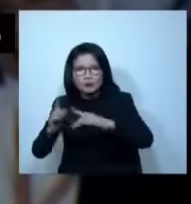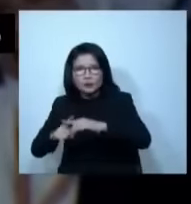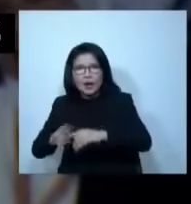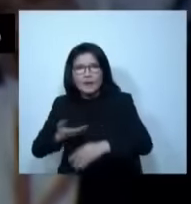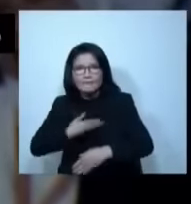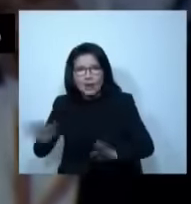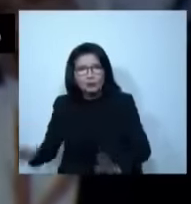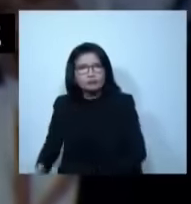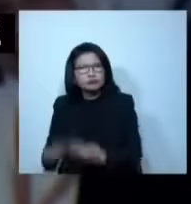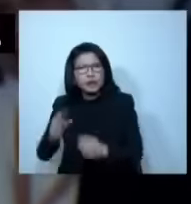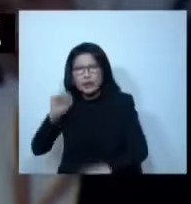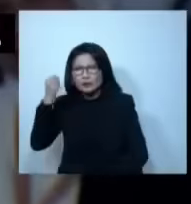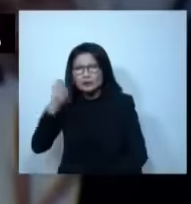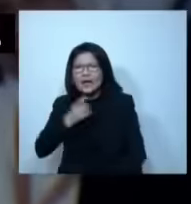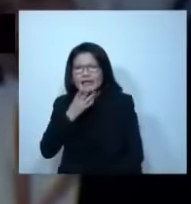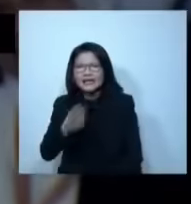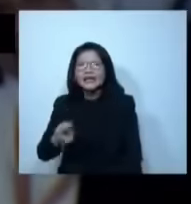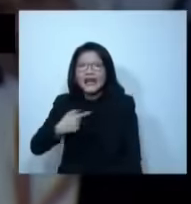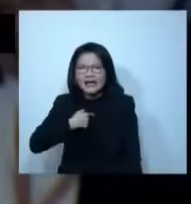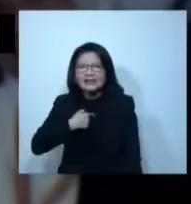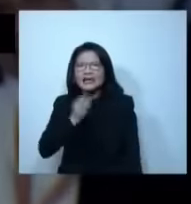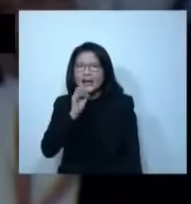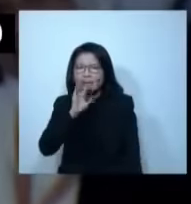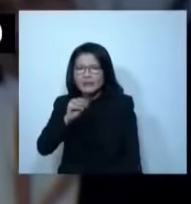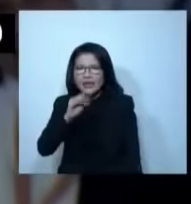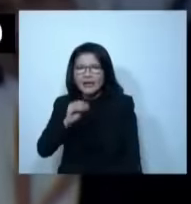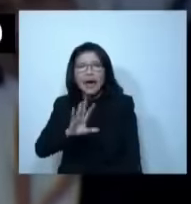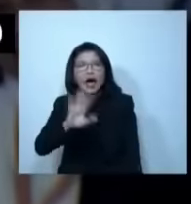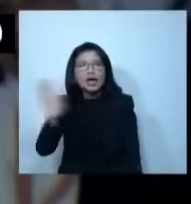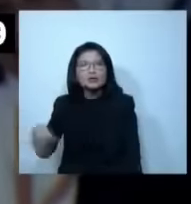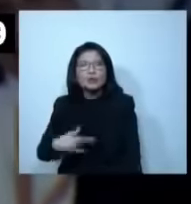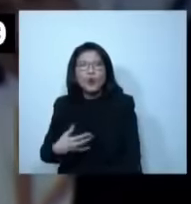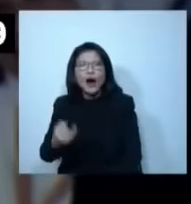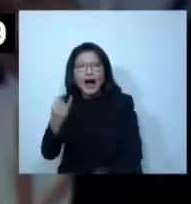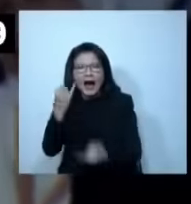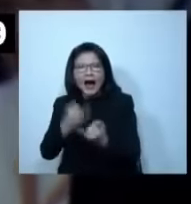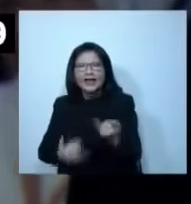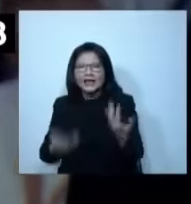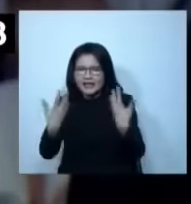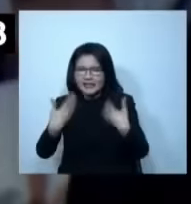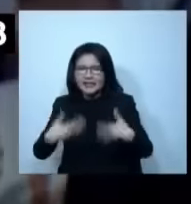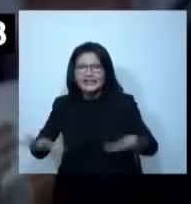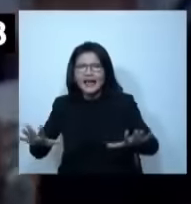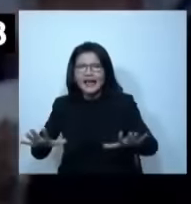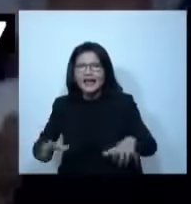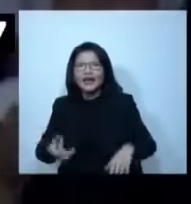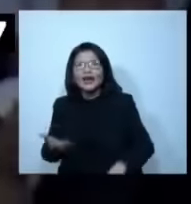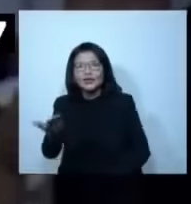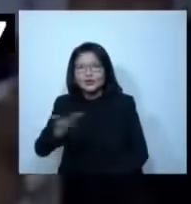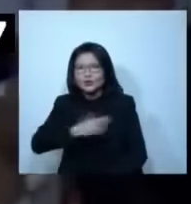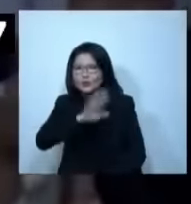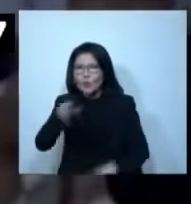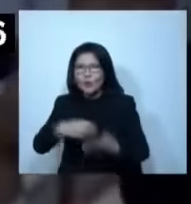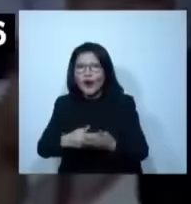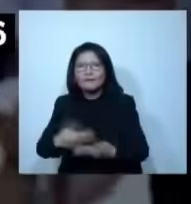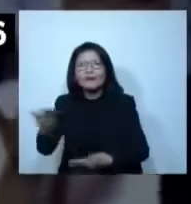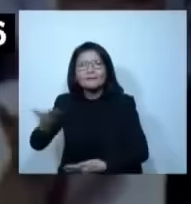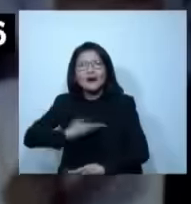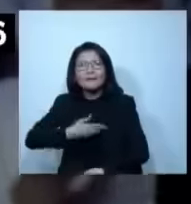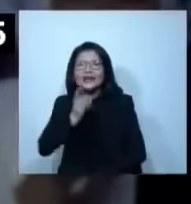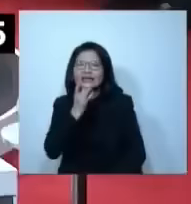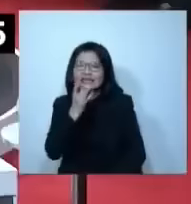mendirikan gereja, tidak bisa mendapatkan izin dari masyarakat, saya bicara. Dan semuanya akhirnya mendapatkan izin untuk bisa beribadah. Terima